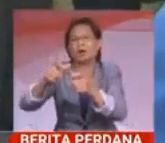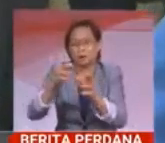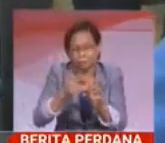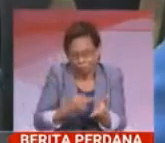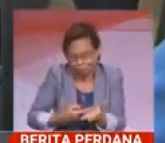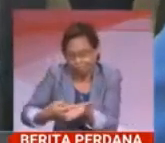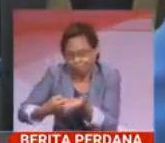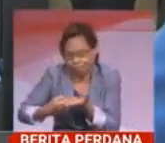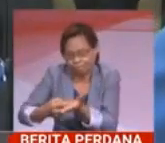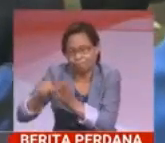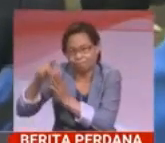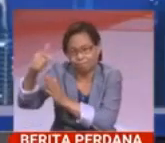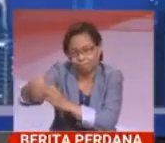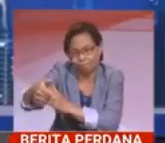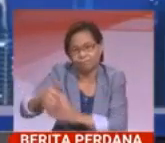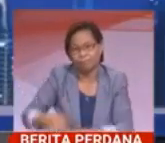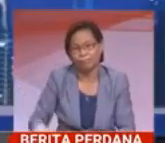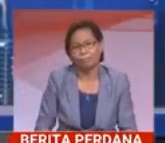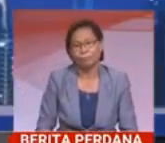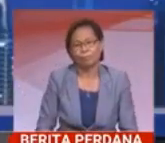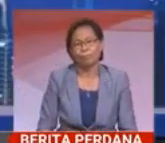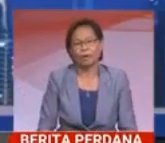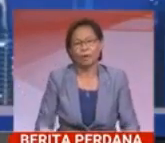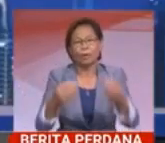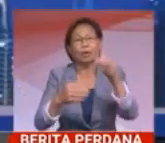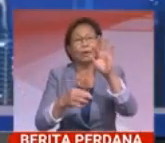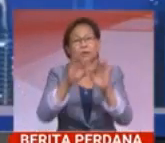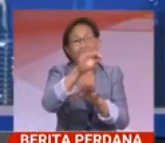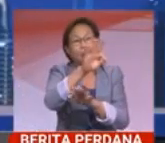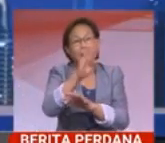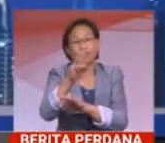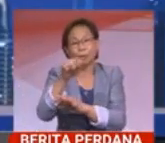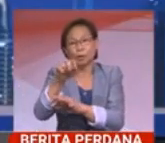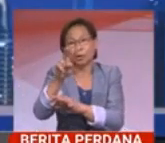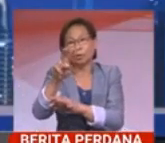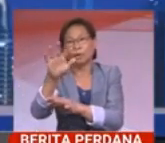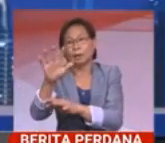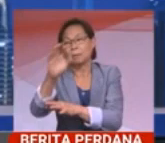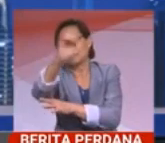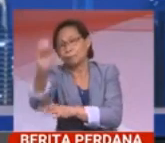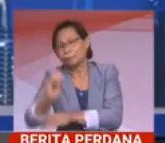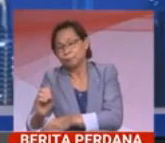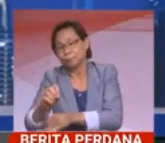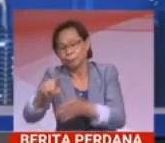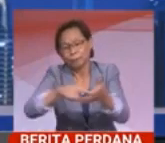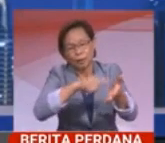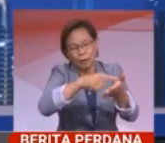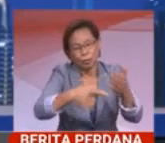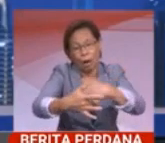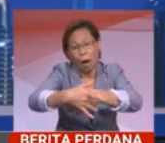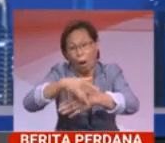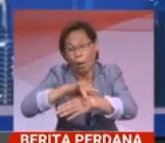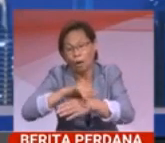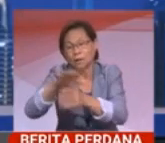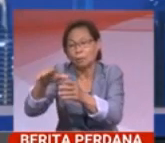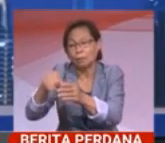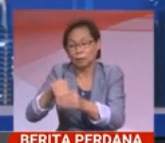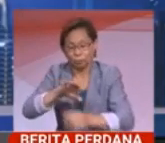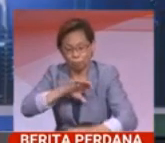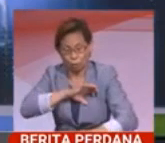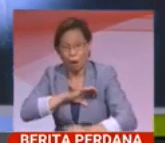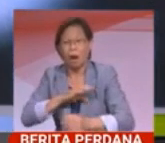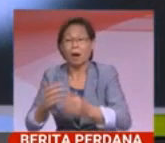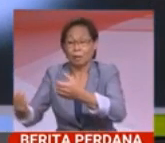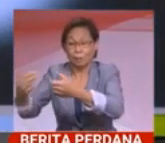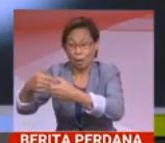hai hai di sejumlah 96 perkuliahan 25 peratus pengundi awal termasuk anggota polis